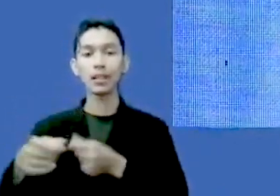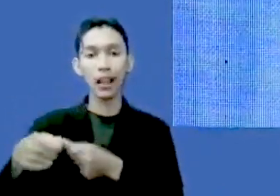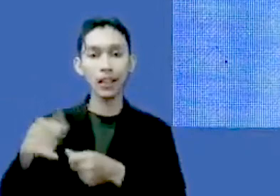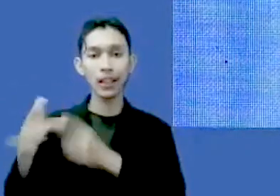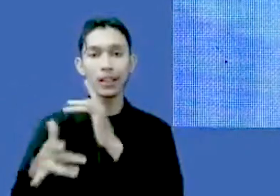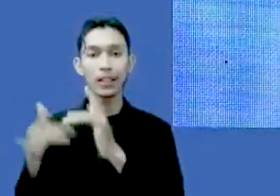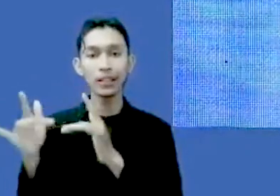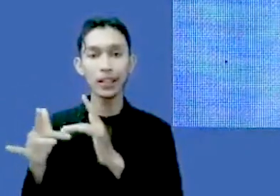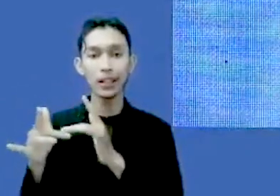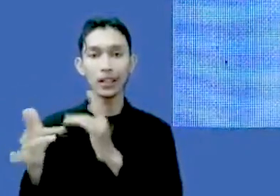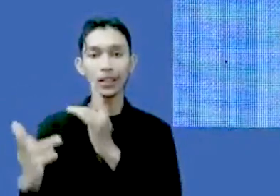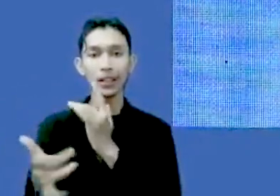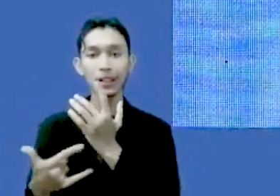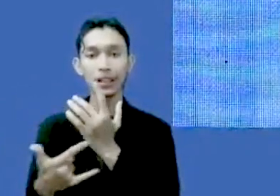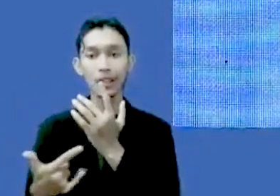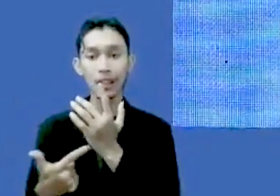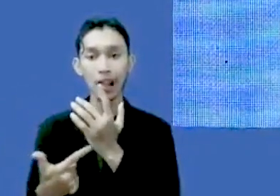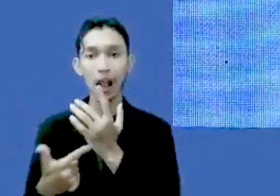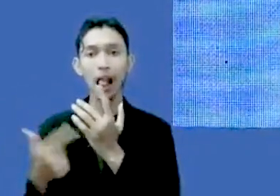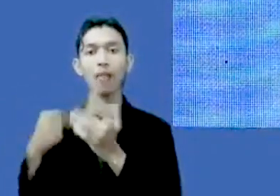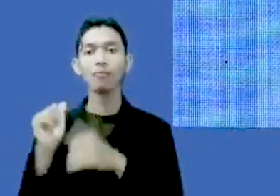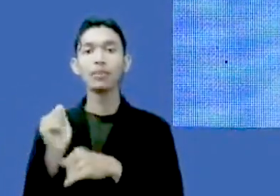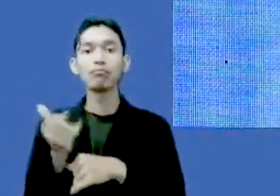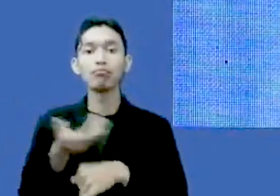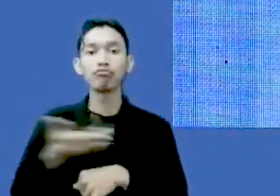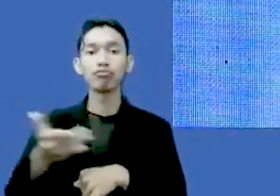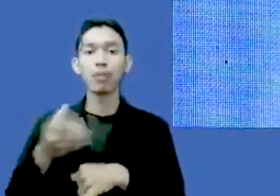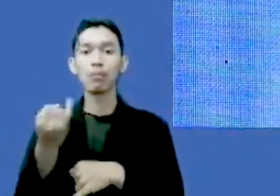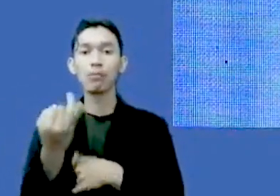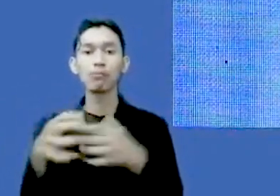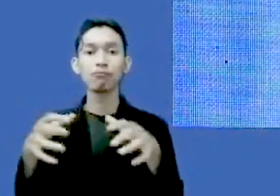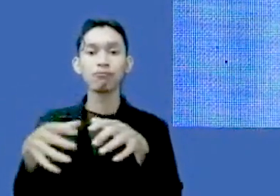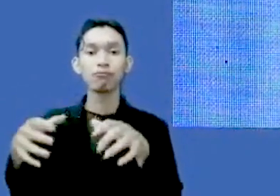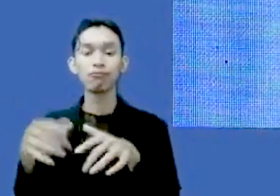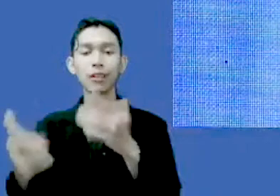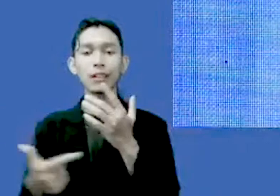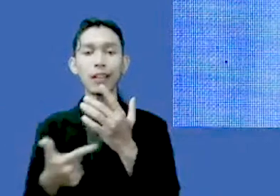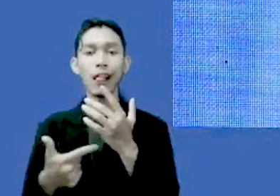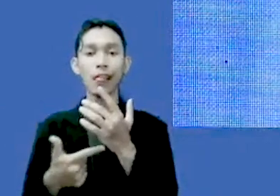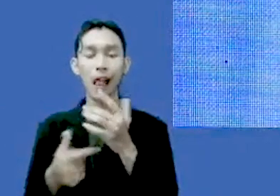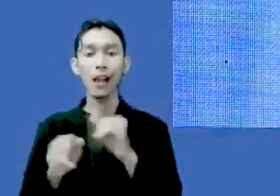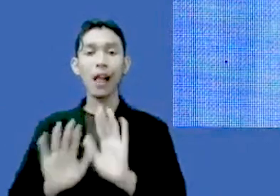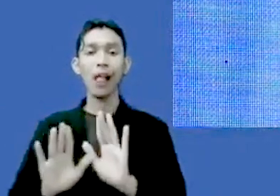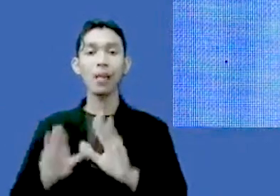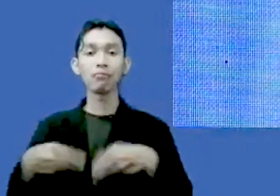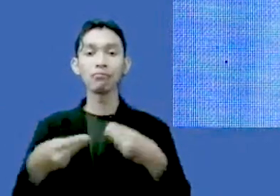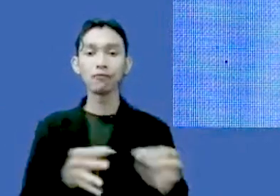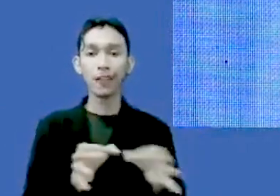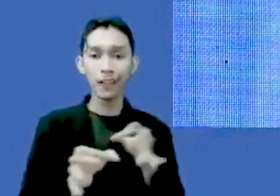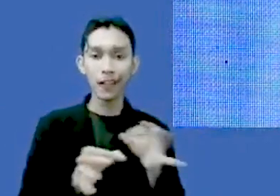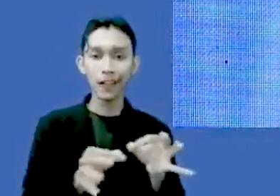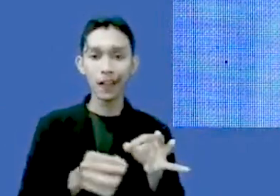untuk memiliki aset-aset digital yang difasilitasi oleh platform